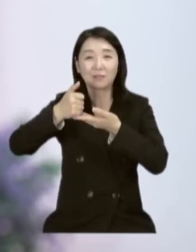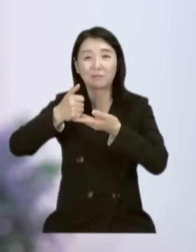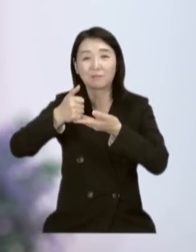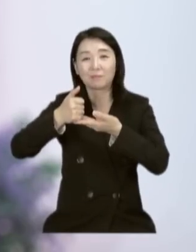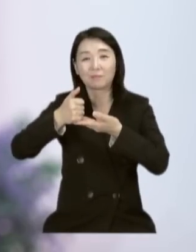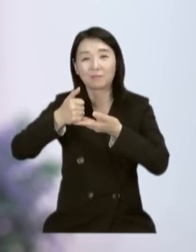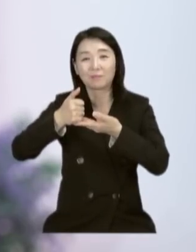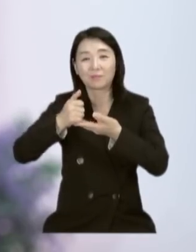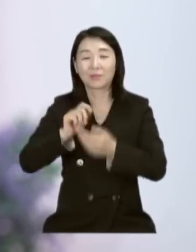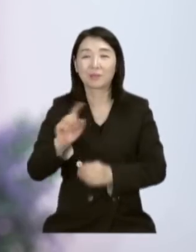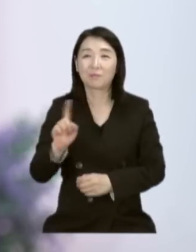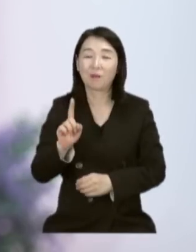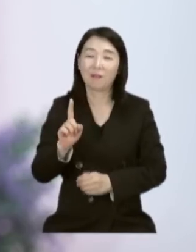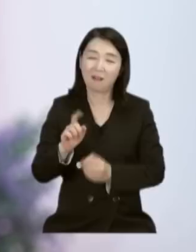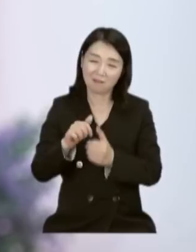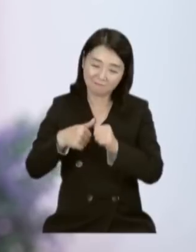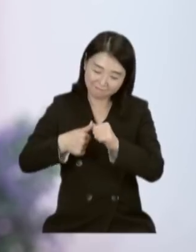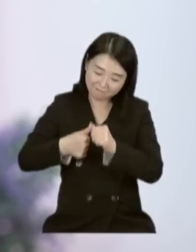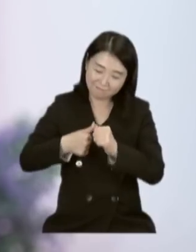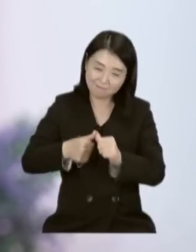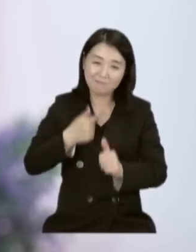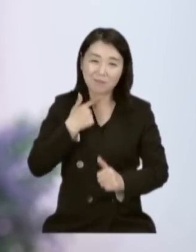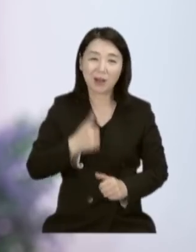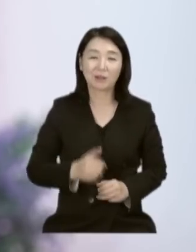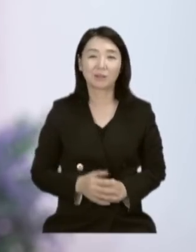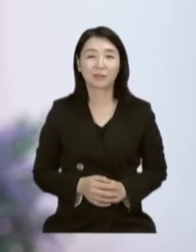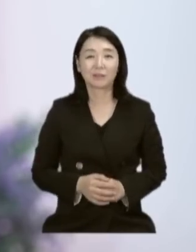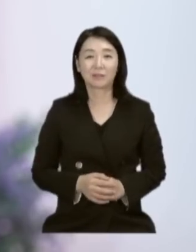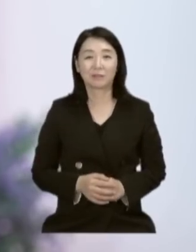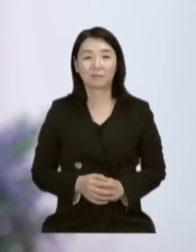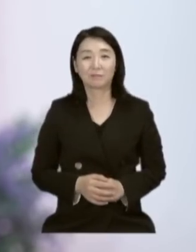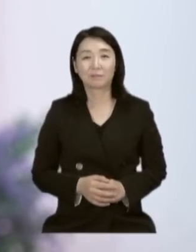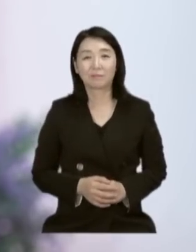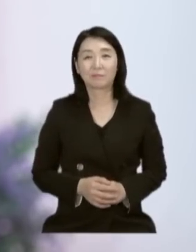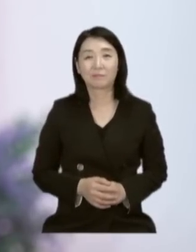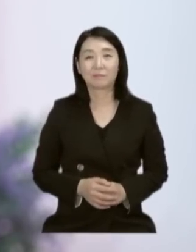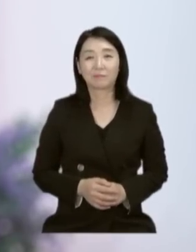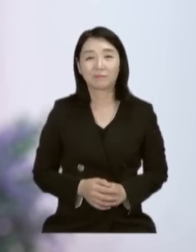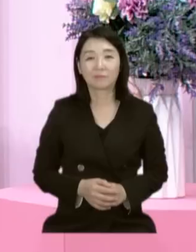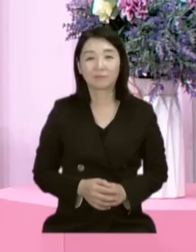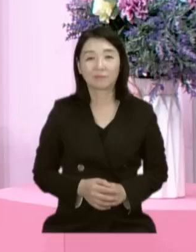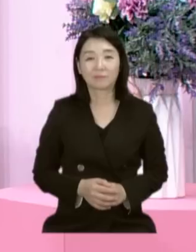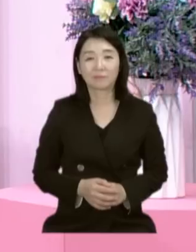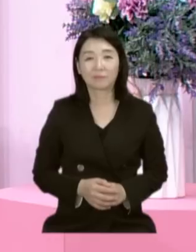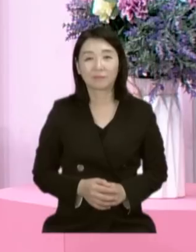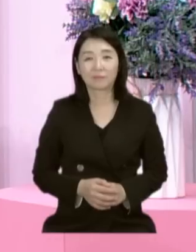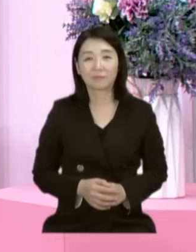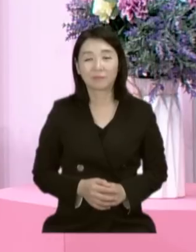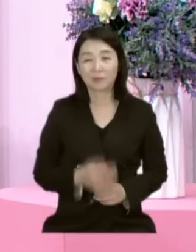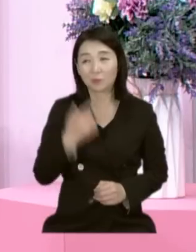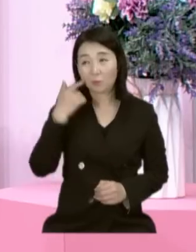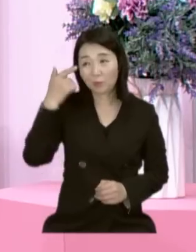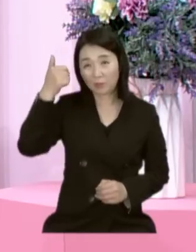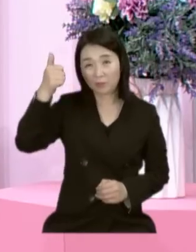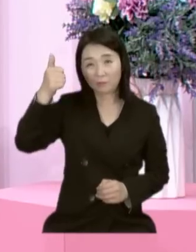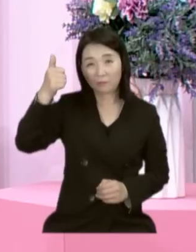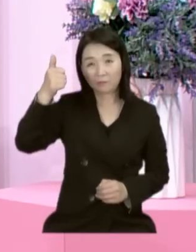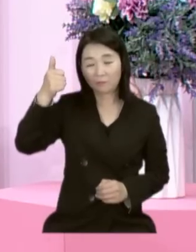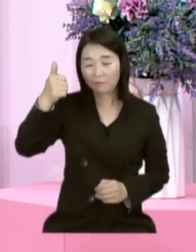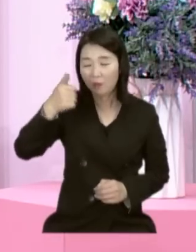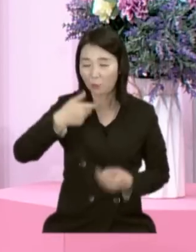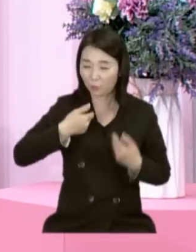이제 하고 이제 씨름을 하게 되죠. 창업을 앞두고 네. 이제 그러면서 이제 목사님하고도